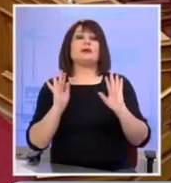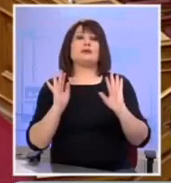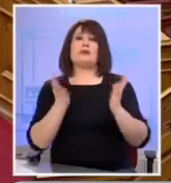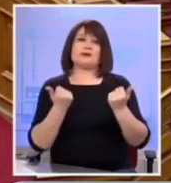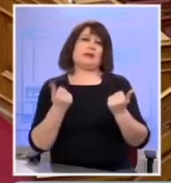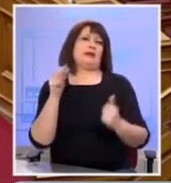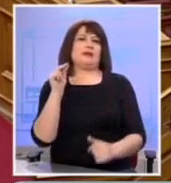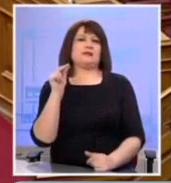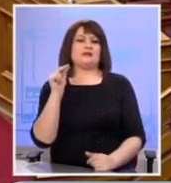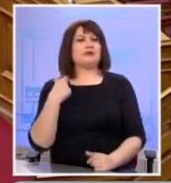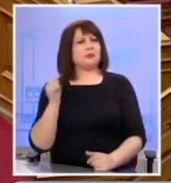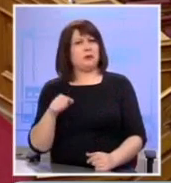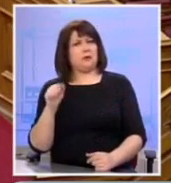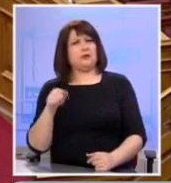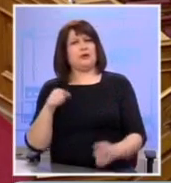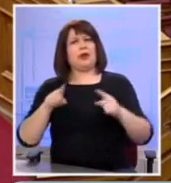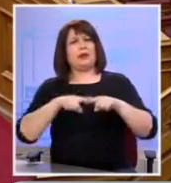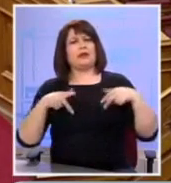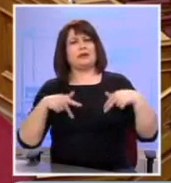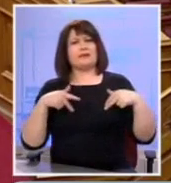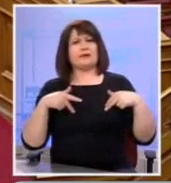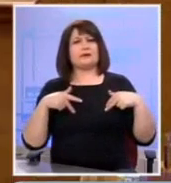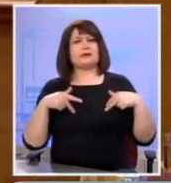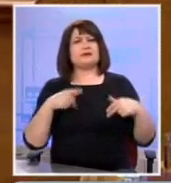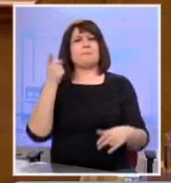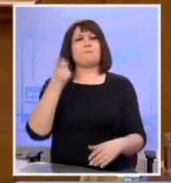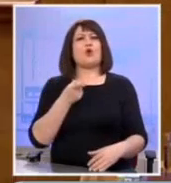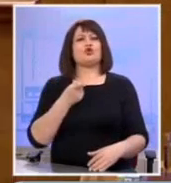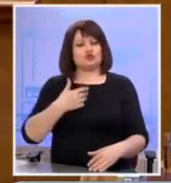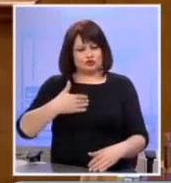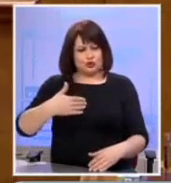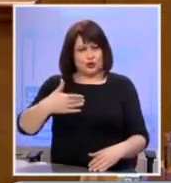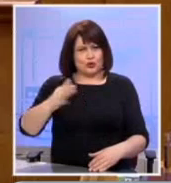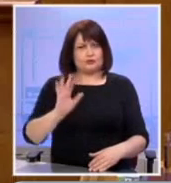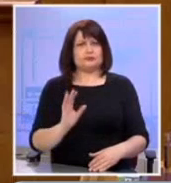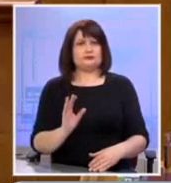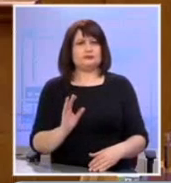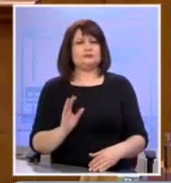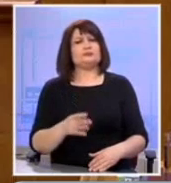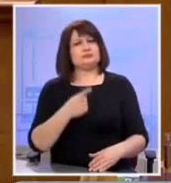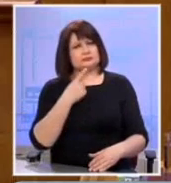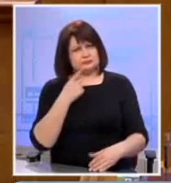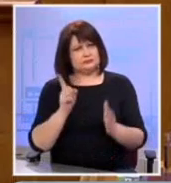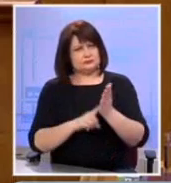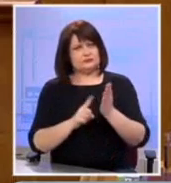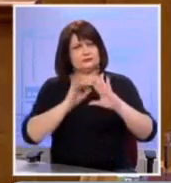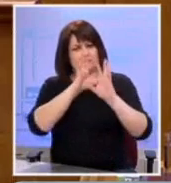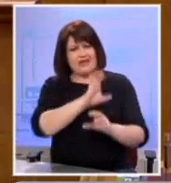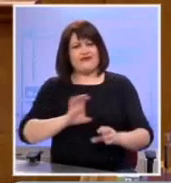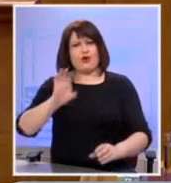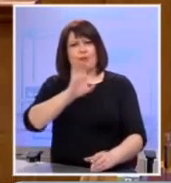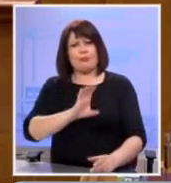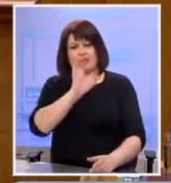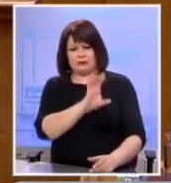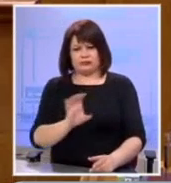υπήρχε. Συμφωνούσε η ελληνική κυβέρνηση για την ποσοτική επέκταση και το ότι θα έπρεπε όλες οι χώρες οι